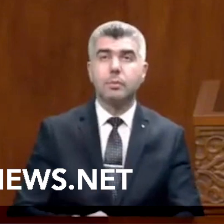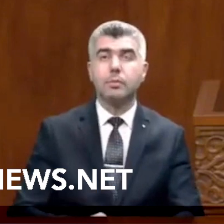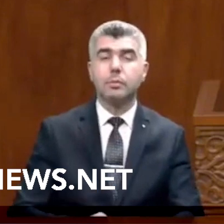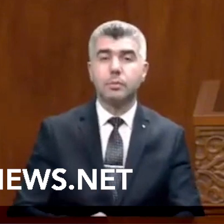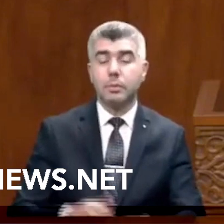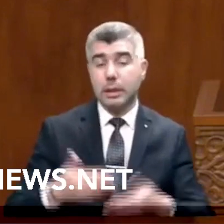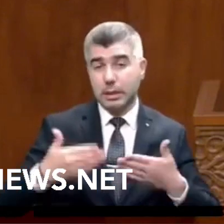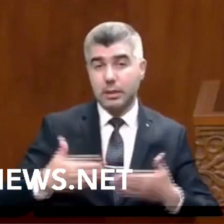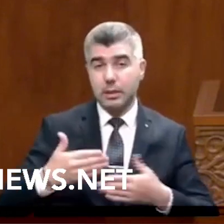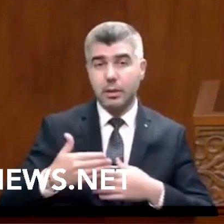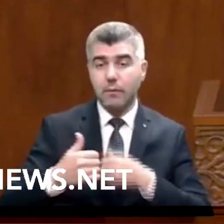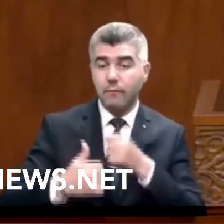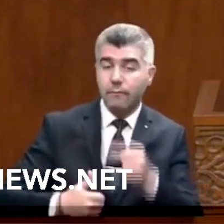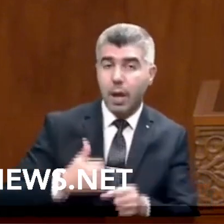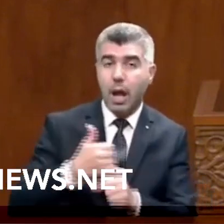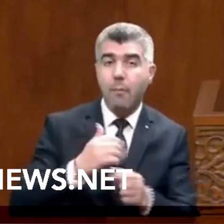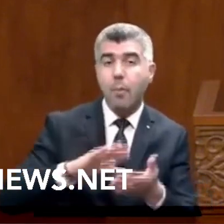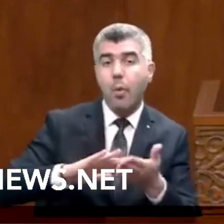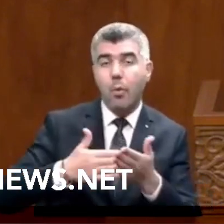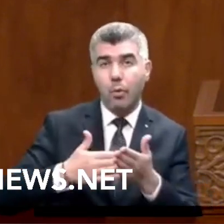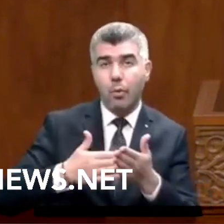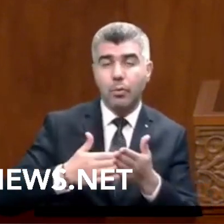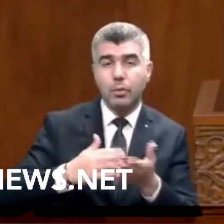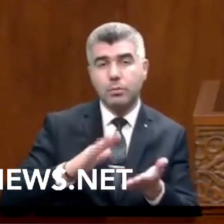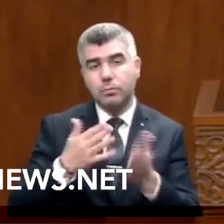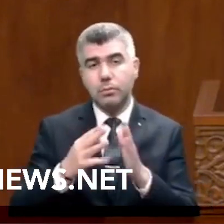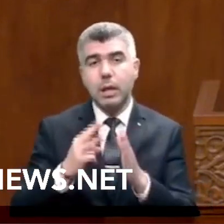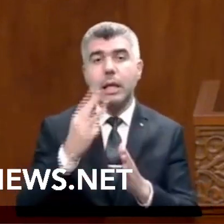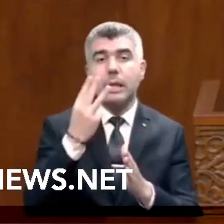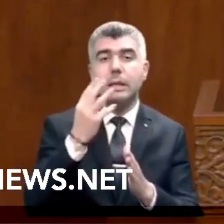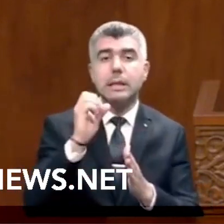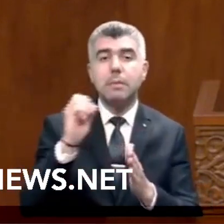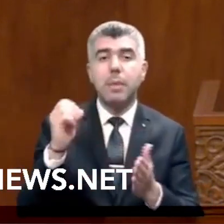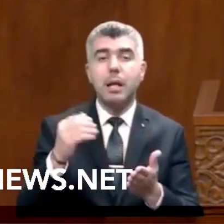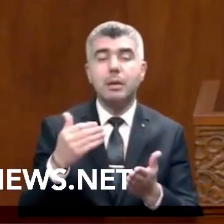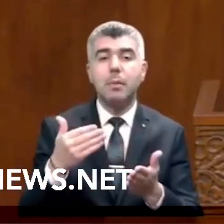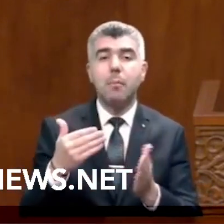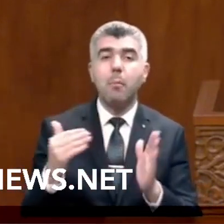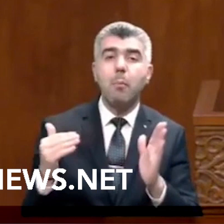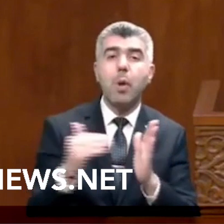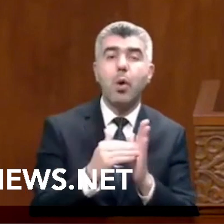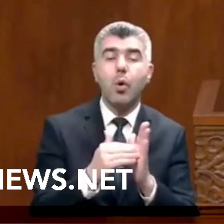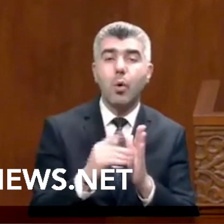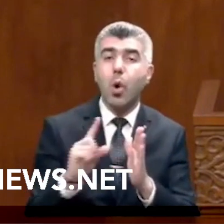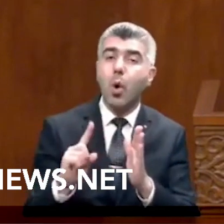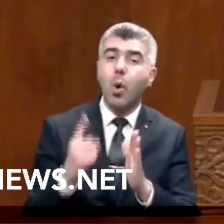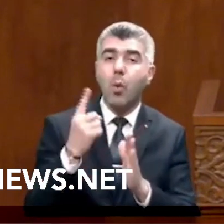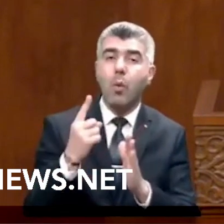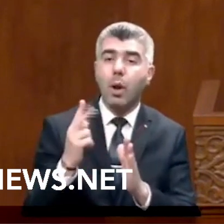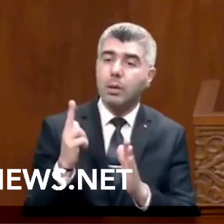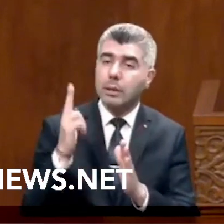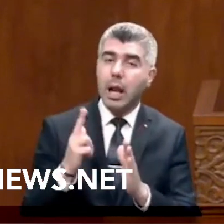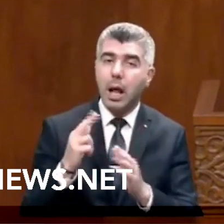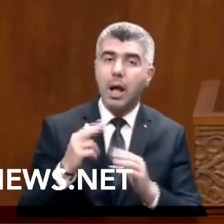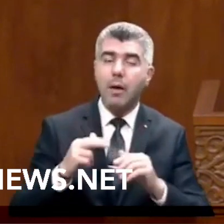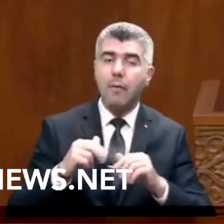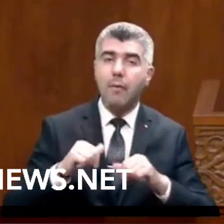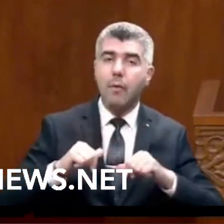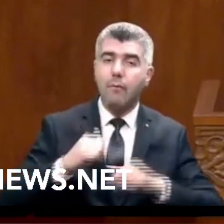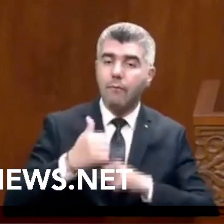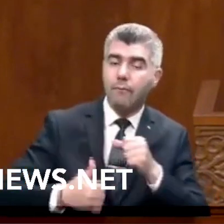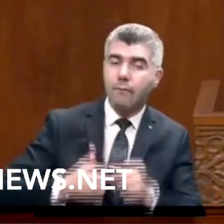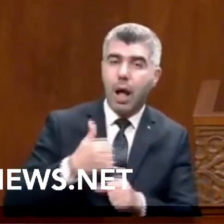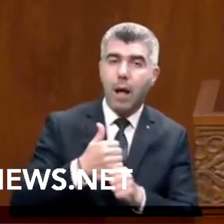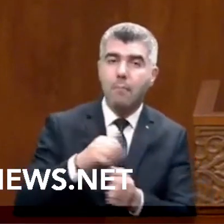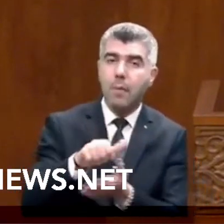هذا الموسم كله تقريبا استعملنا 300 مليون منها منذ البدايه دي ديال السنه ف دوائر